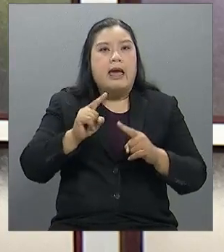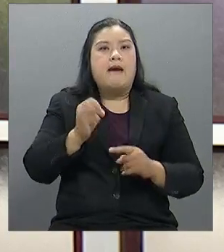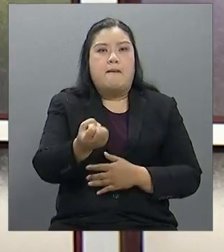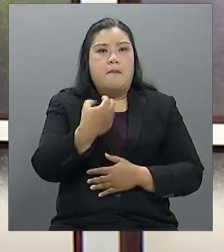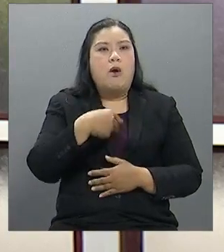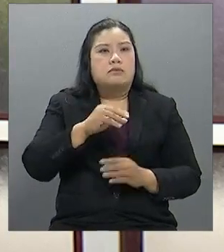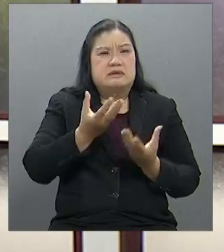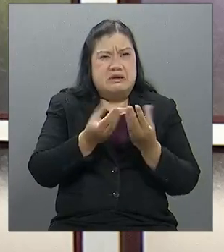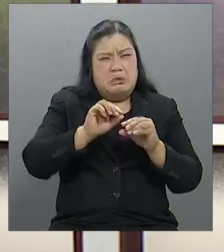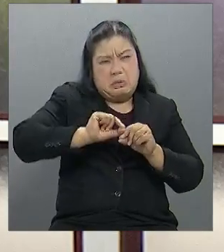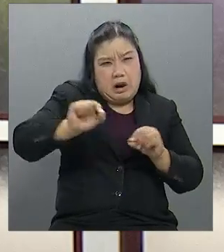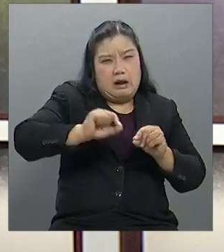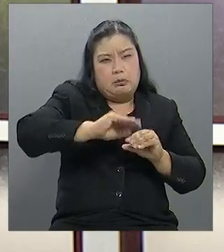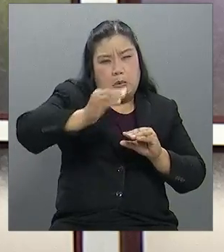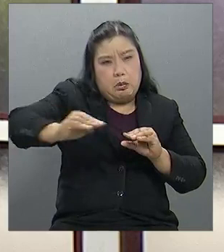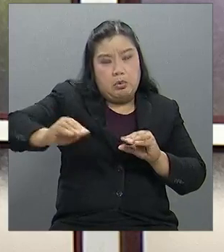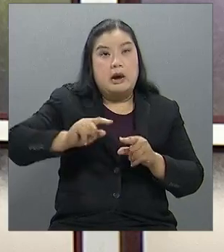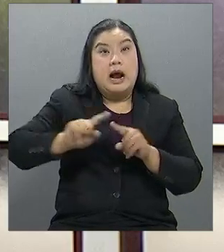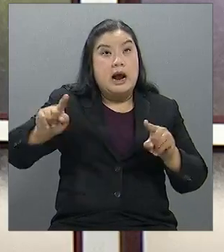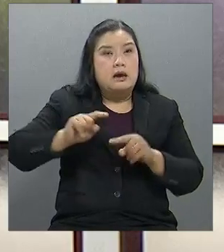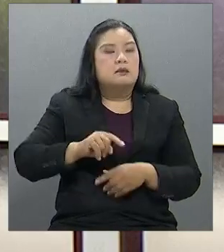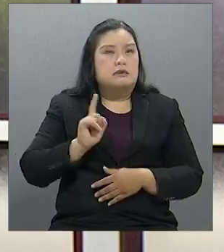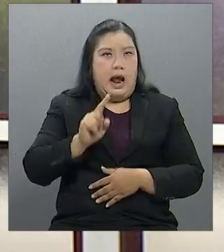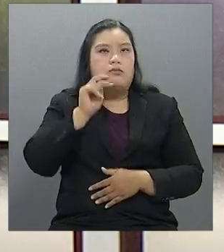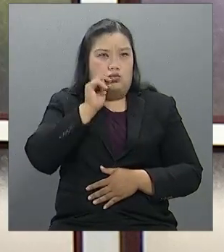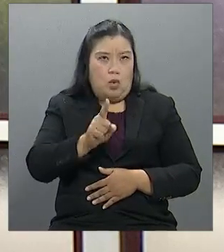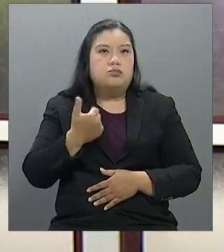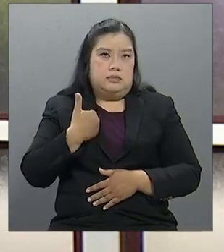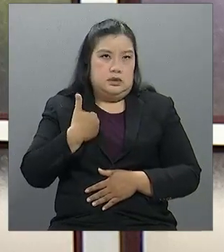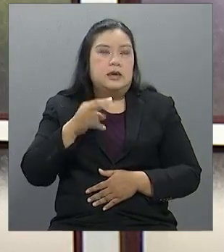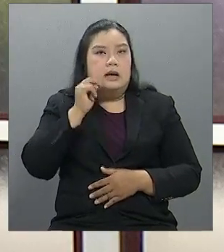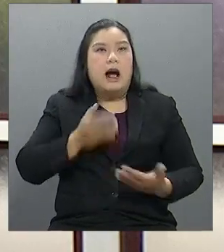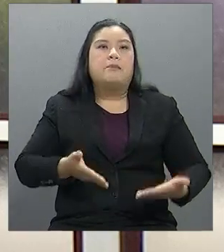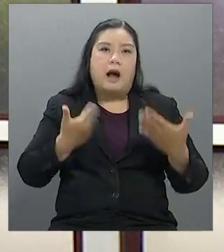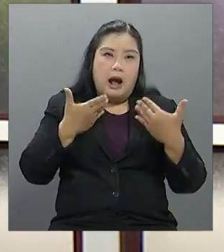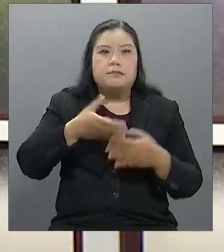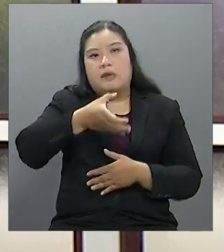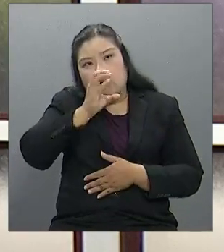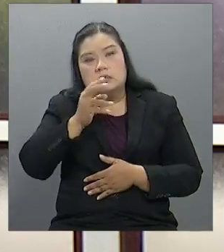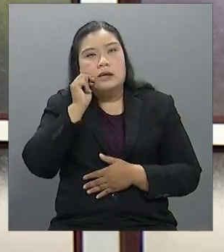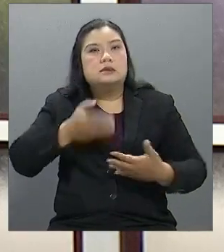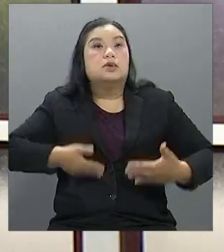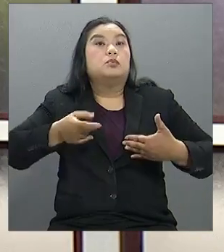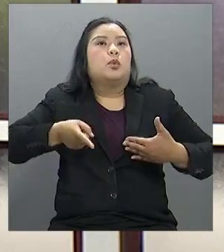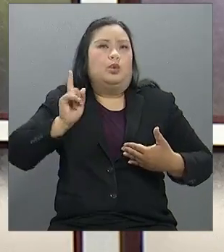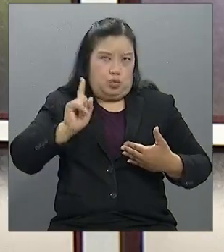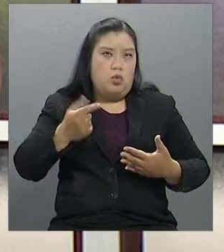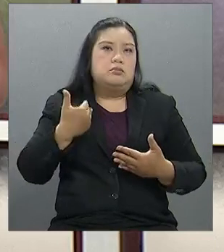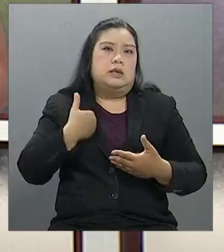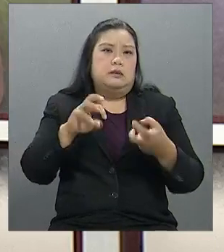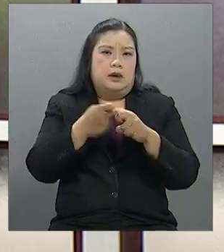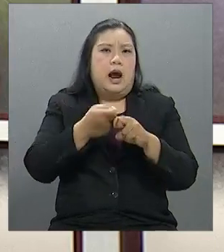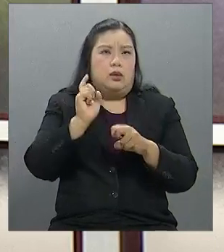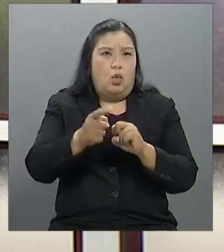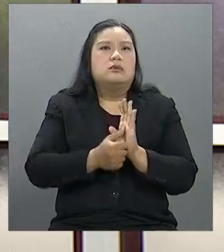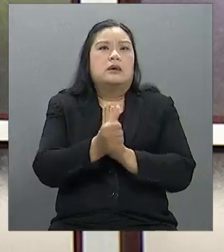โภคบริโภคมันเป็นเรื่องพื้นฐานเลยนะคะที่จะขาดกันไม่ได้นะคะก็ต้องแก้ไขปัญหากันให้ได้ละค่ะขอบพระคุณท่านในอำเภอด้วย